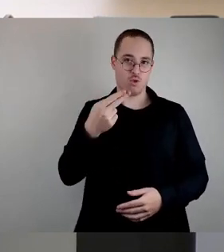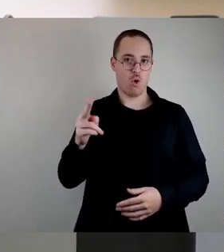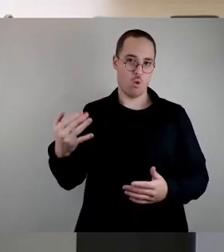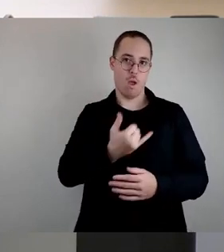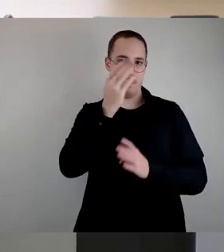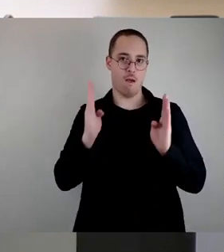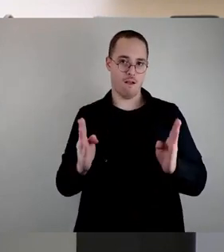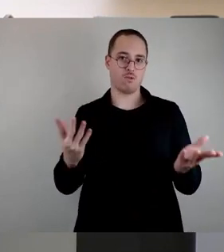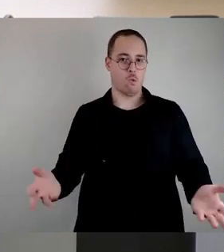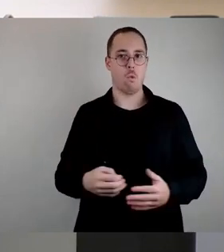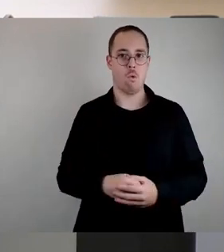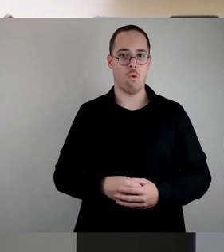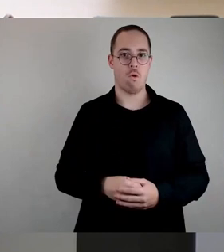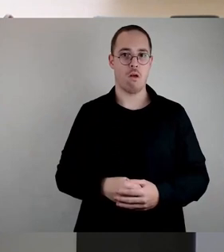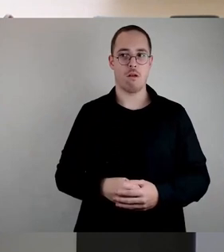Tag liegen wird.